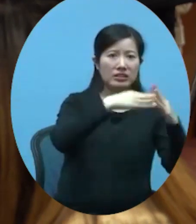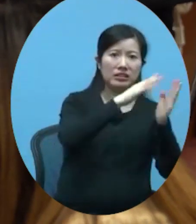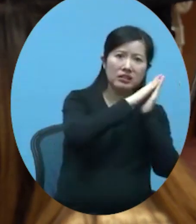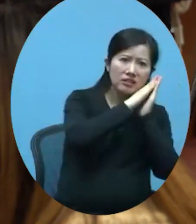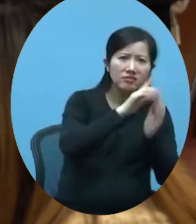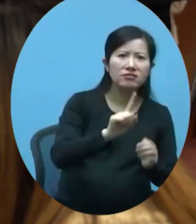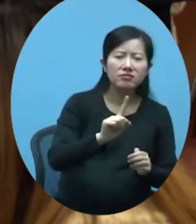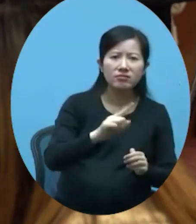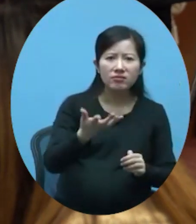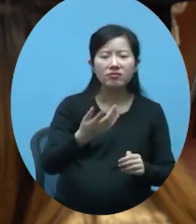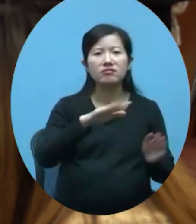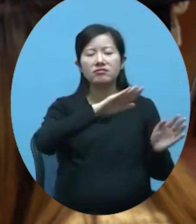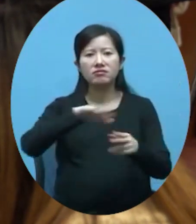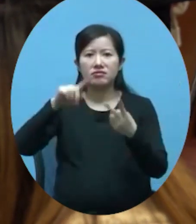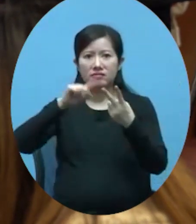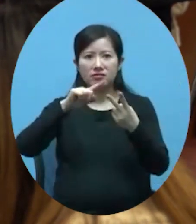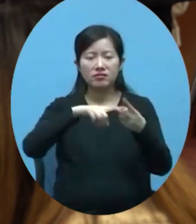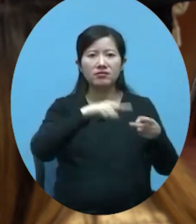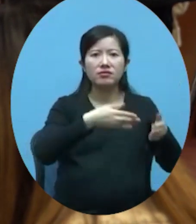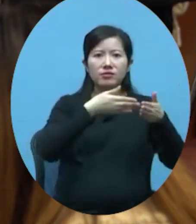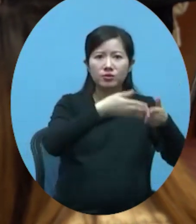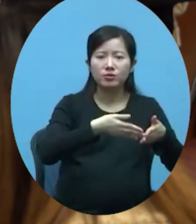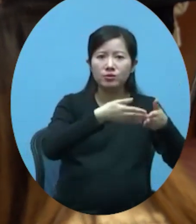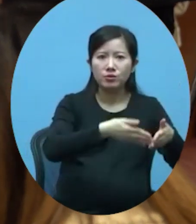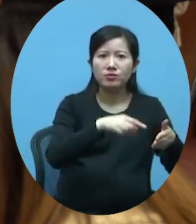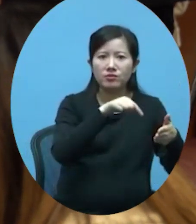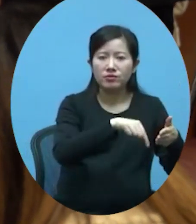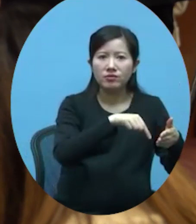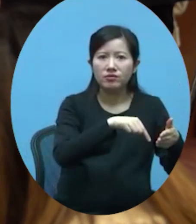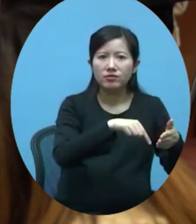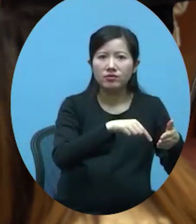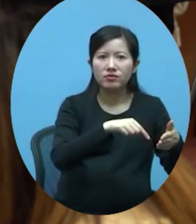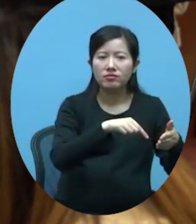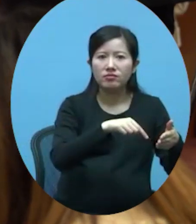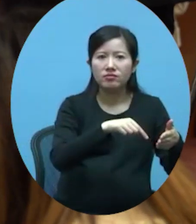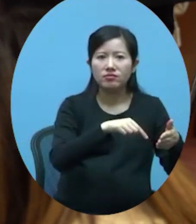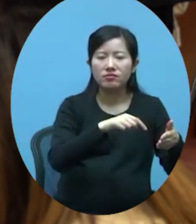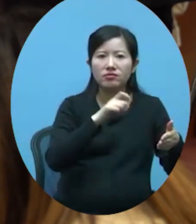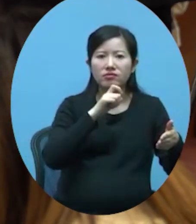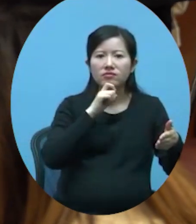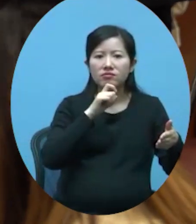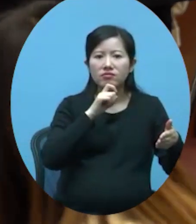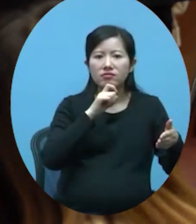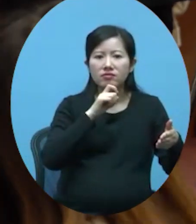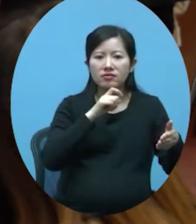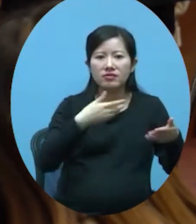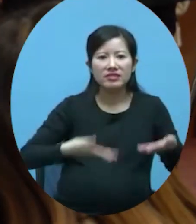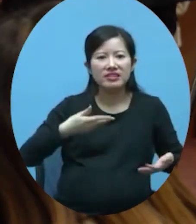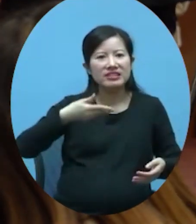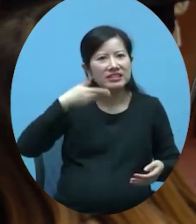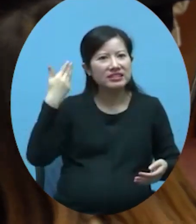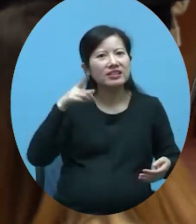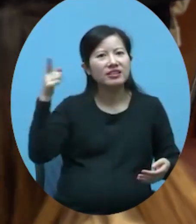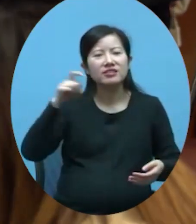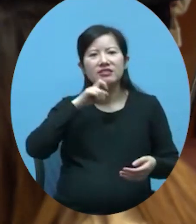另外鑽石公主號那裡其實今早也有何國南醫生也說其實鑽石公主號也肯定是疫區